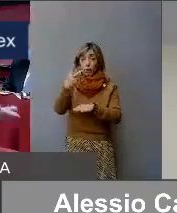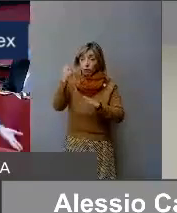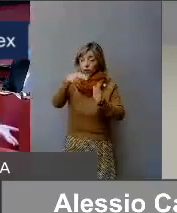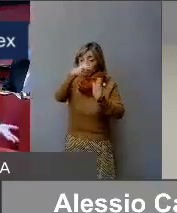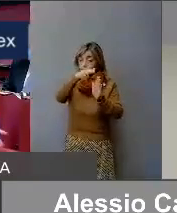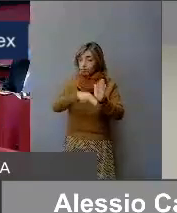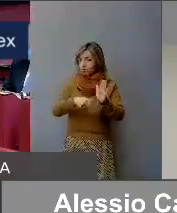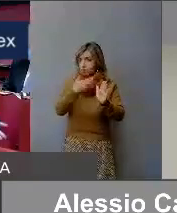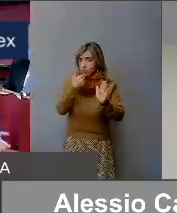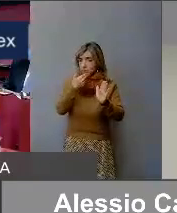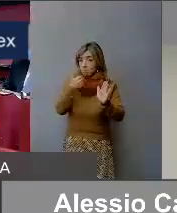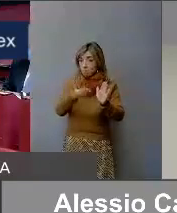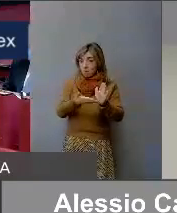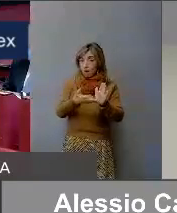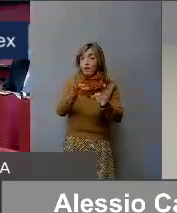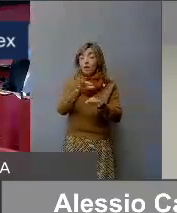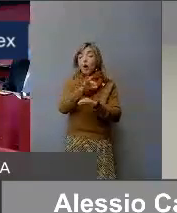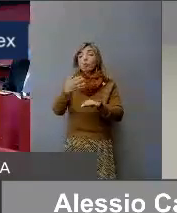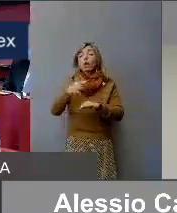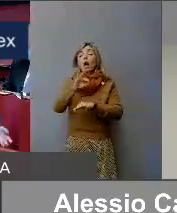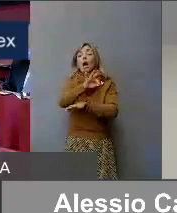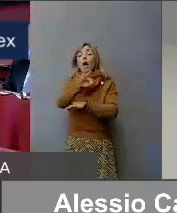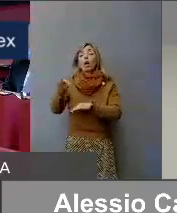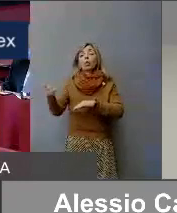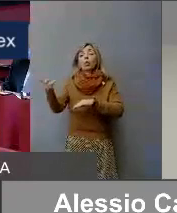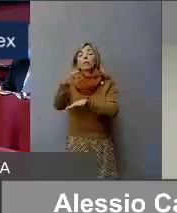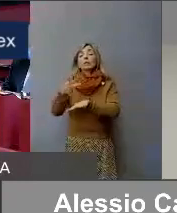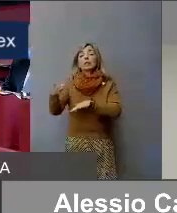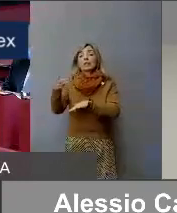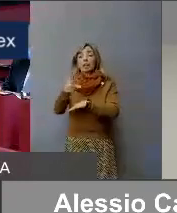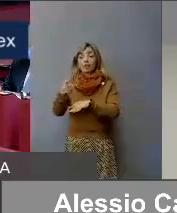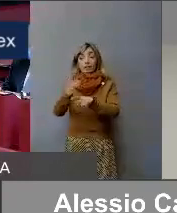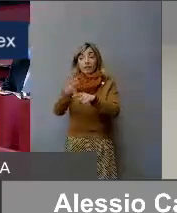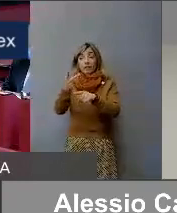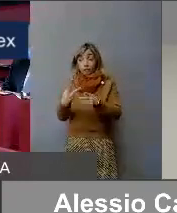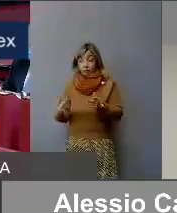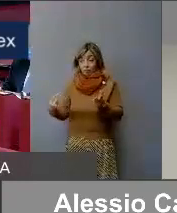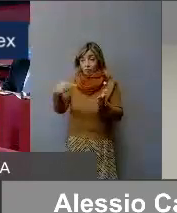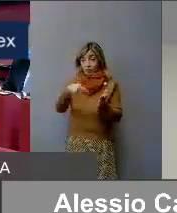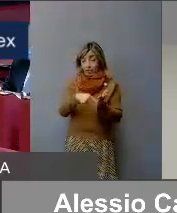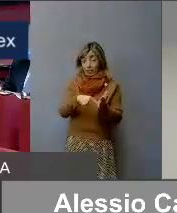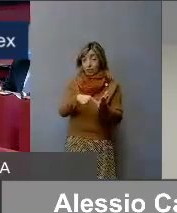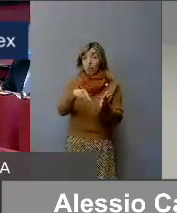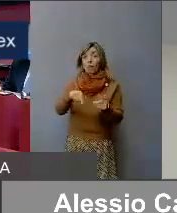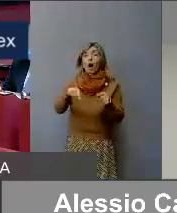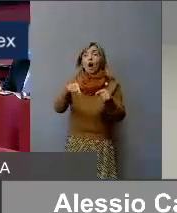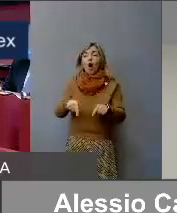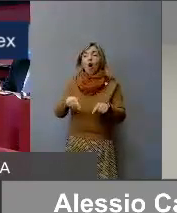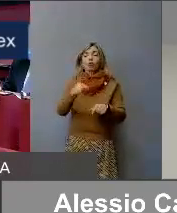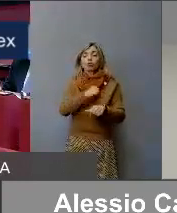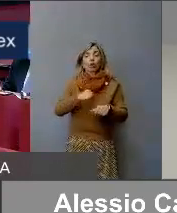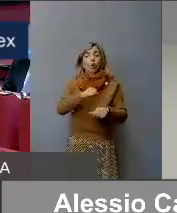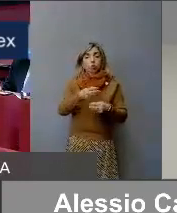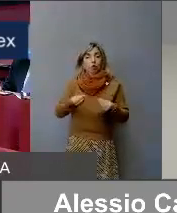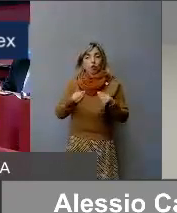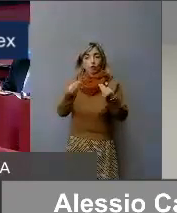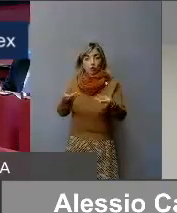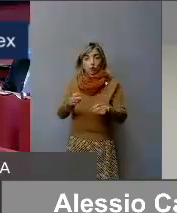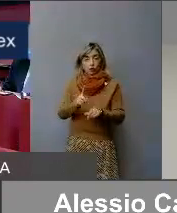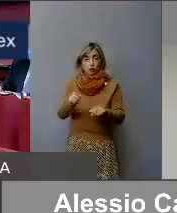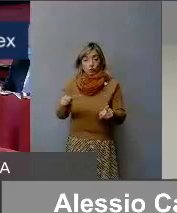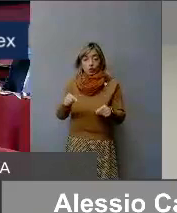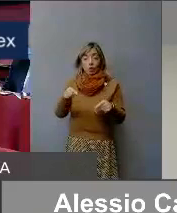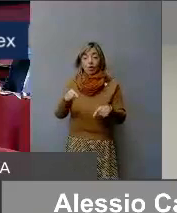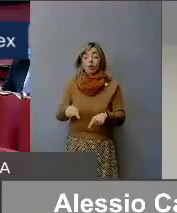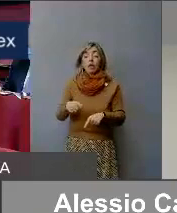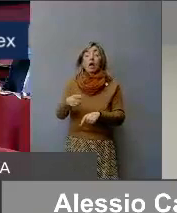elencati ma che oggi non sono in emissione da parte dei servizi sociali territoriali tenendo conto che per noi ruolo dell'assistente sociale